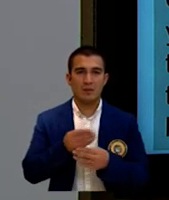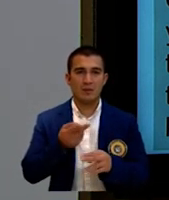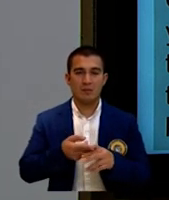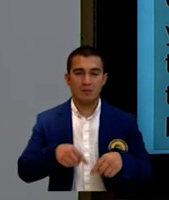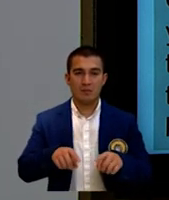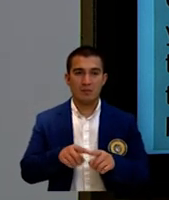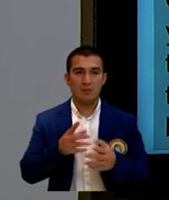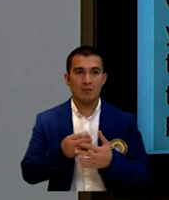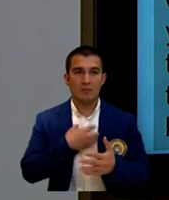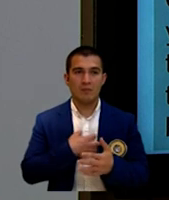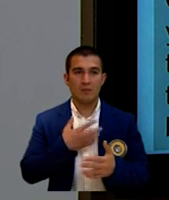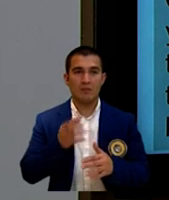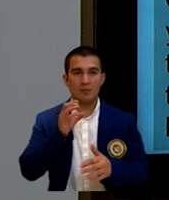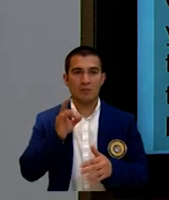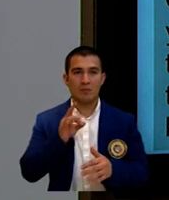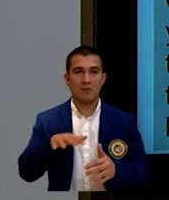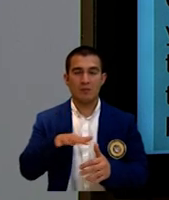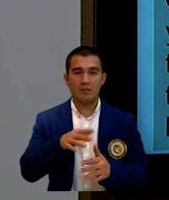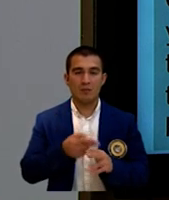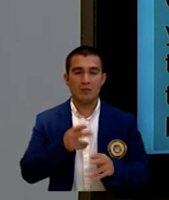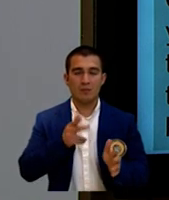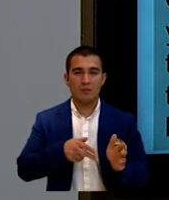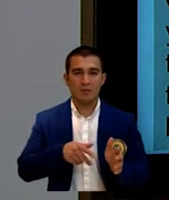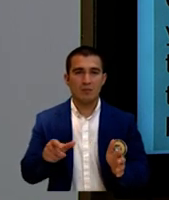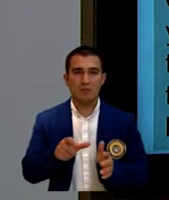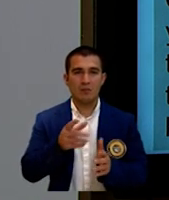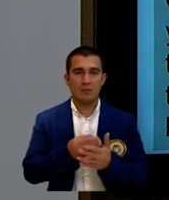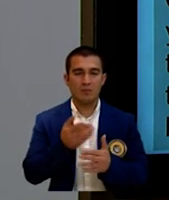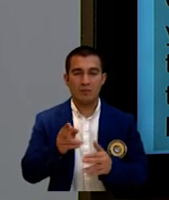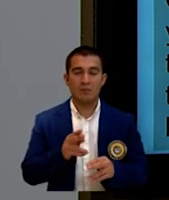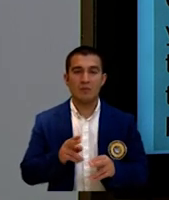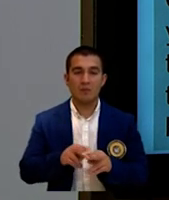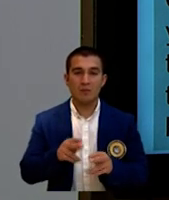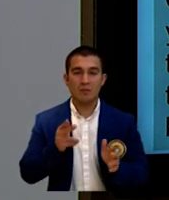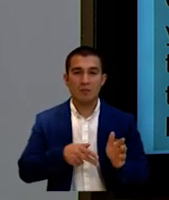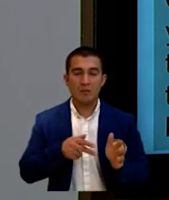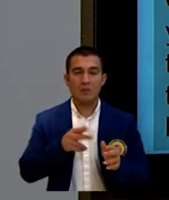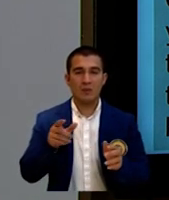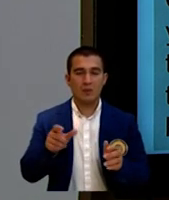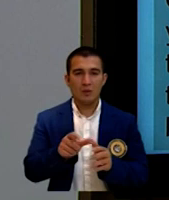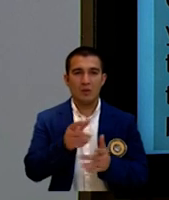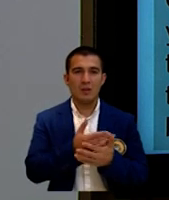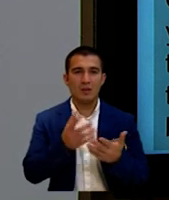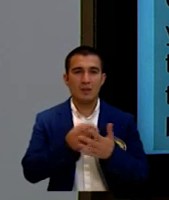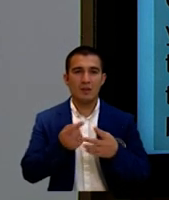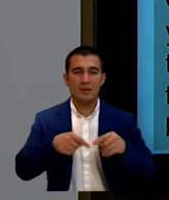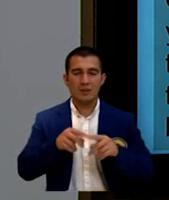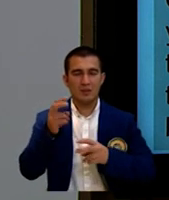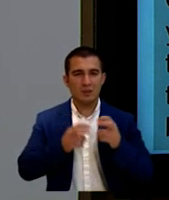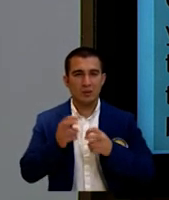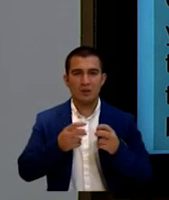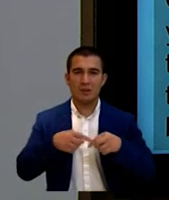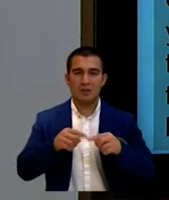asosida O'zbekiston Respublikasi hududida joylashgan temir yo'l transporti tarmoq qismlarining korxona, tashkilot va